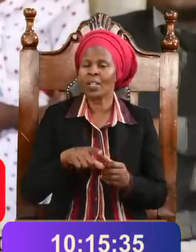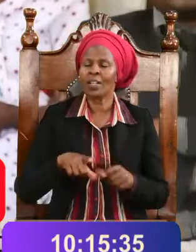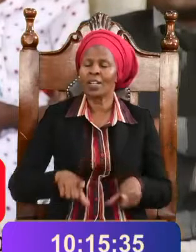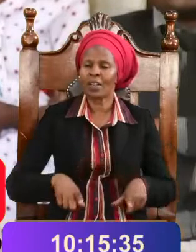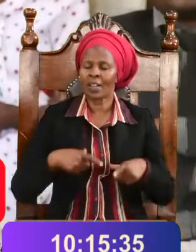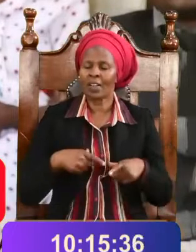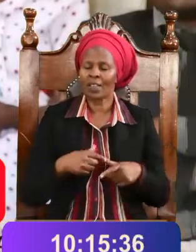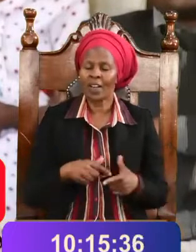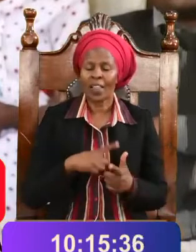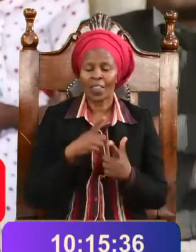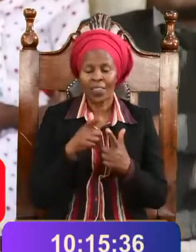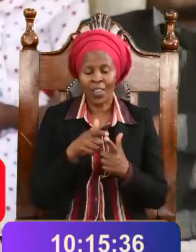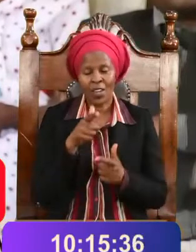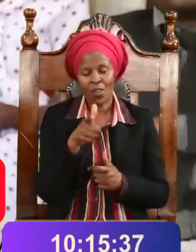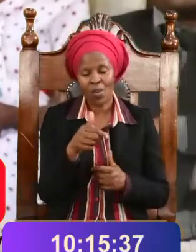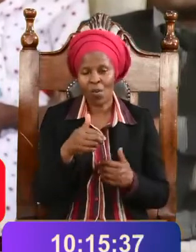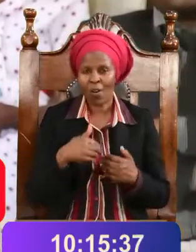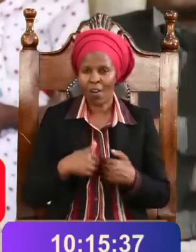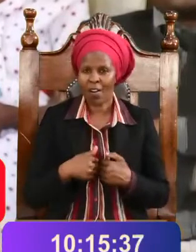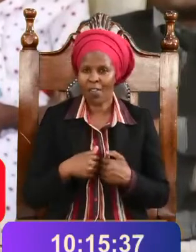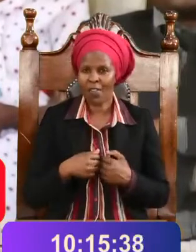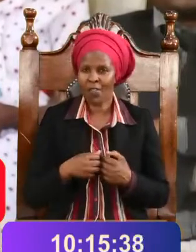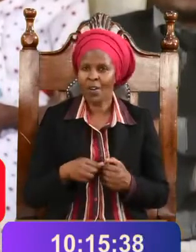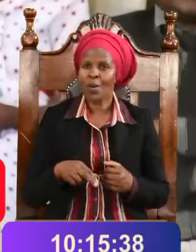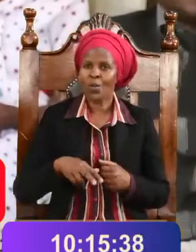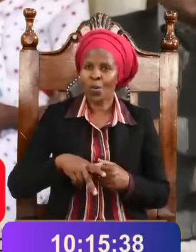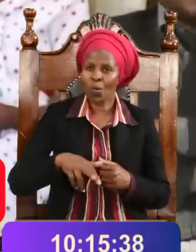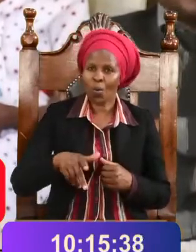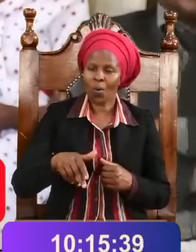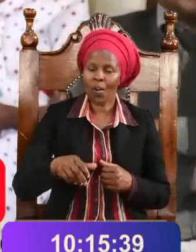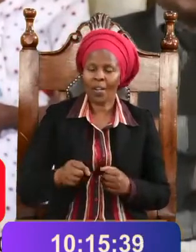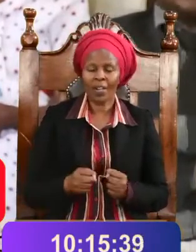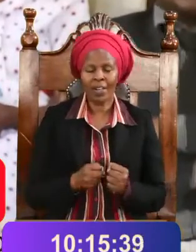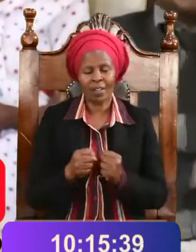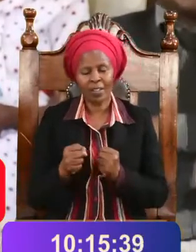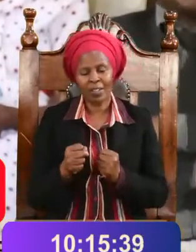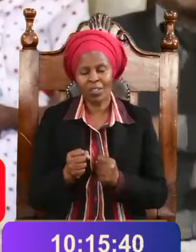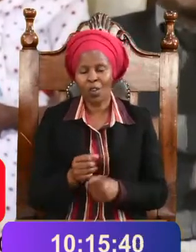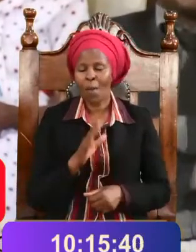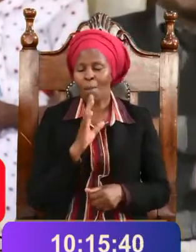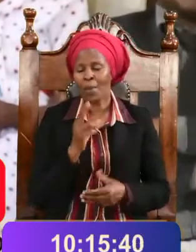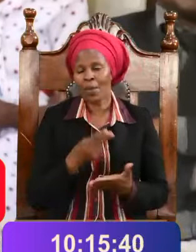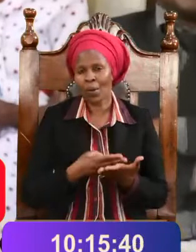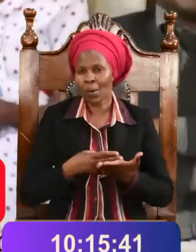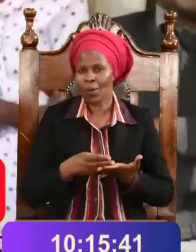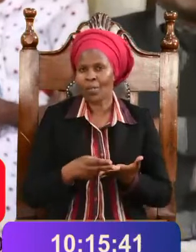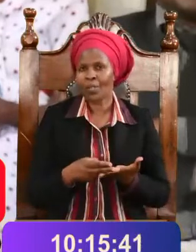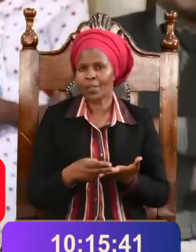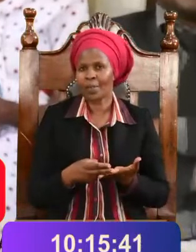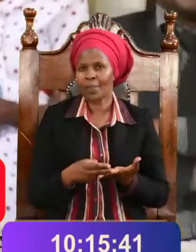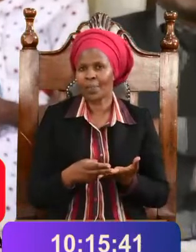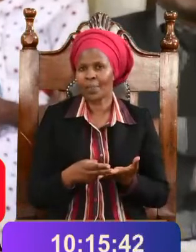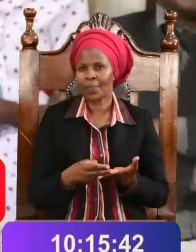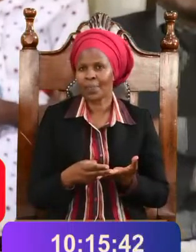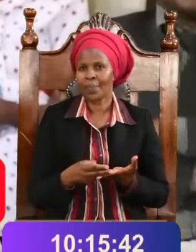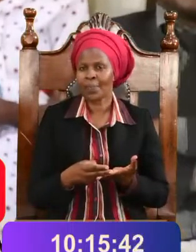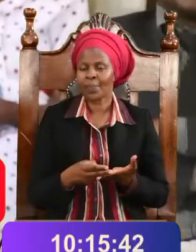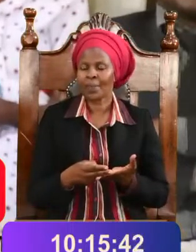basi muwe na tabia na mienendo ya aina fulani. Praise be to God. Ukienda katika kitabu cha